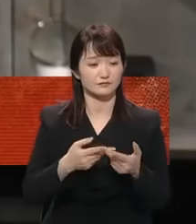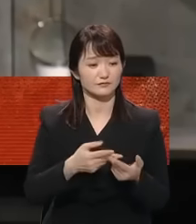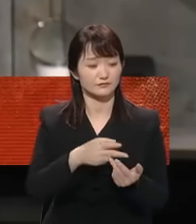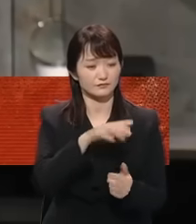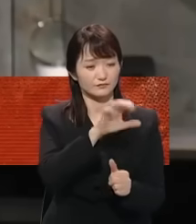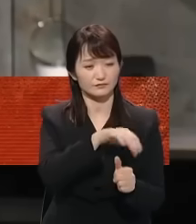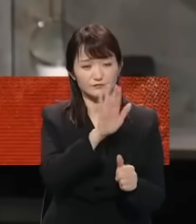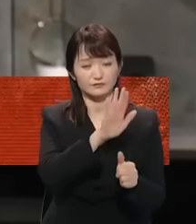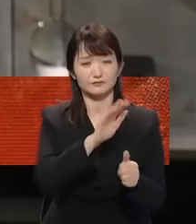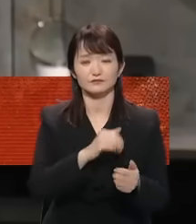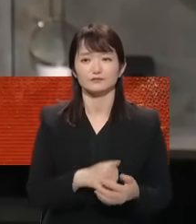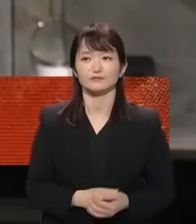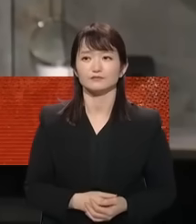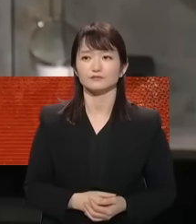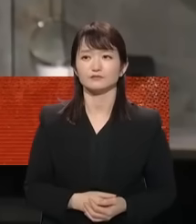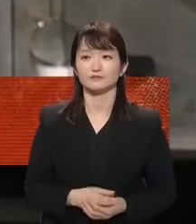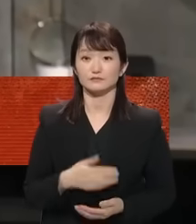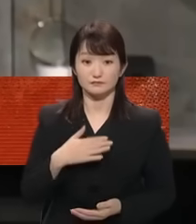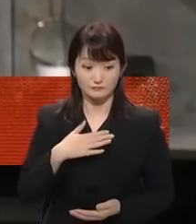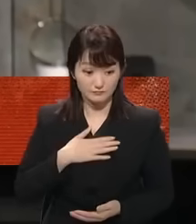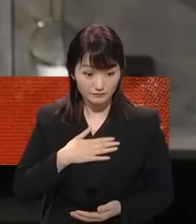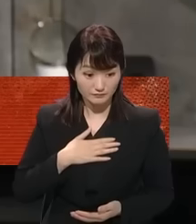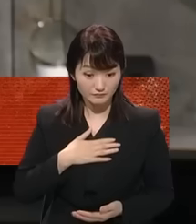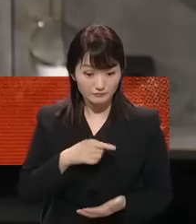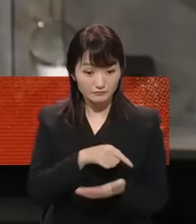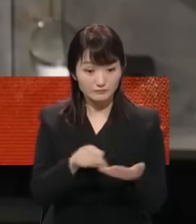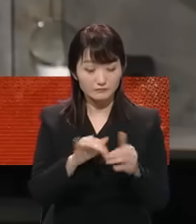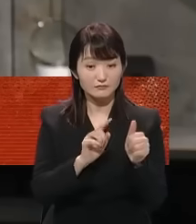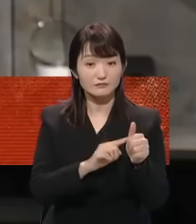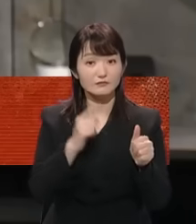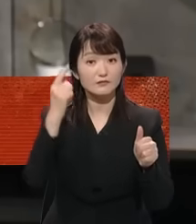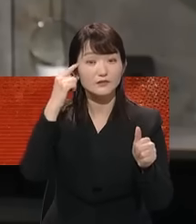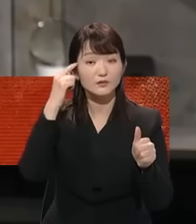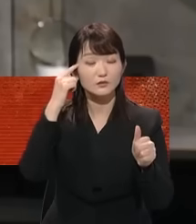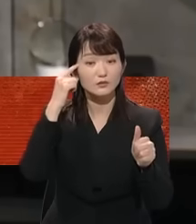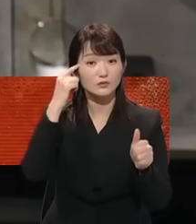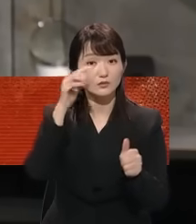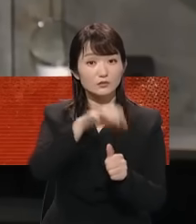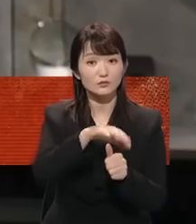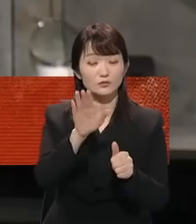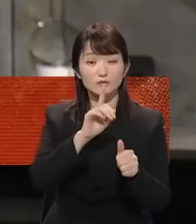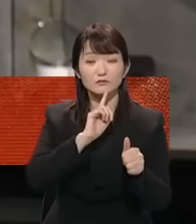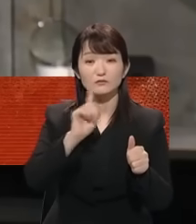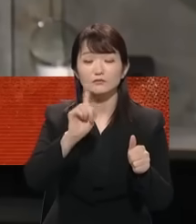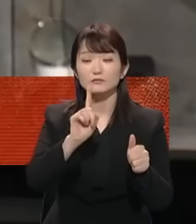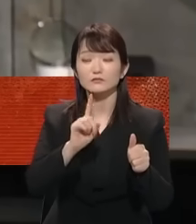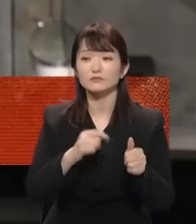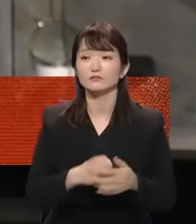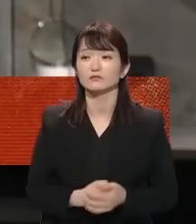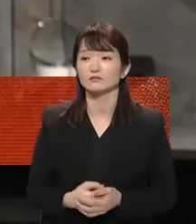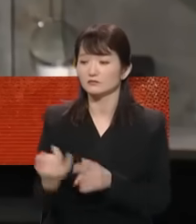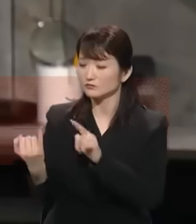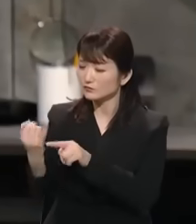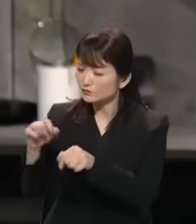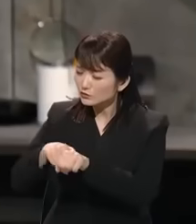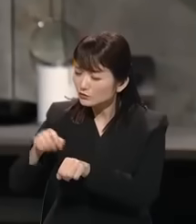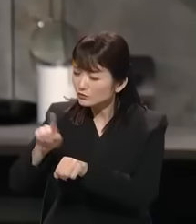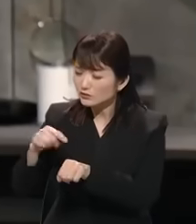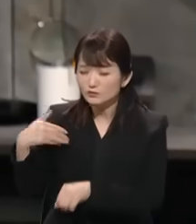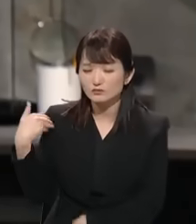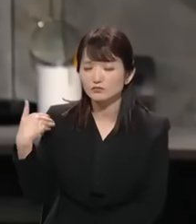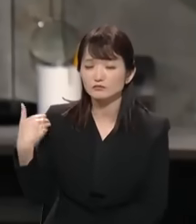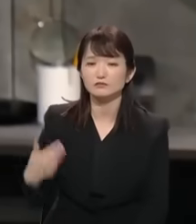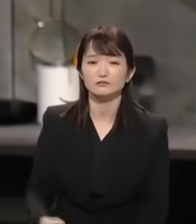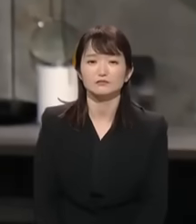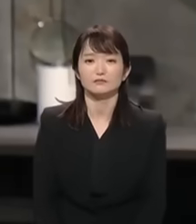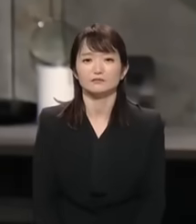이게 내가 지금 지금 가해자가 아니라 피해자인데 왜 나를 불기 소만 한다는 건지 저 여성은 처벌 한다는 건지 아직 그 부분을 잘